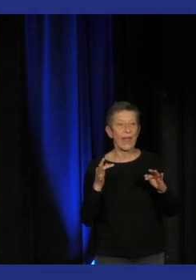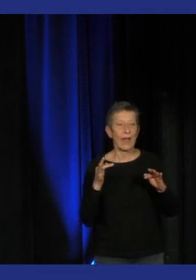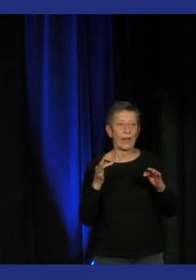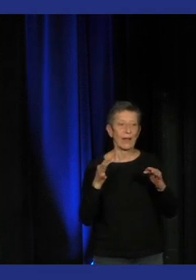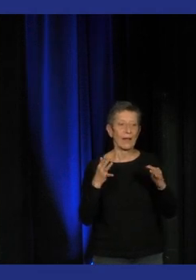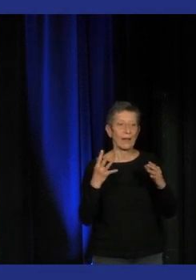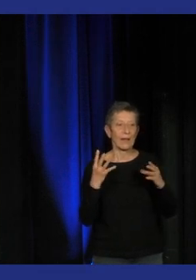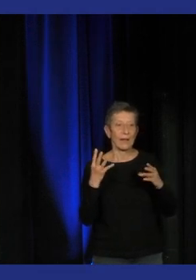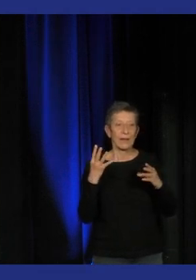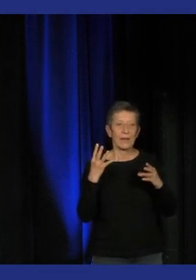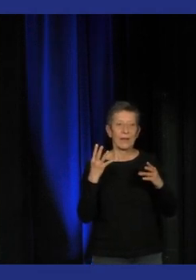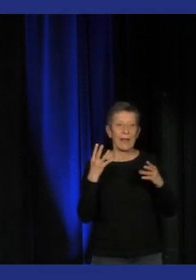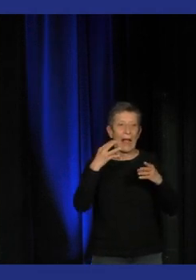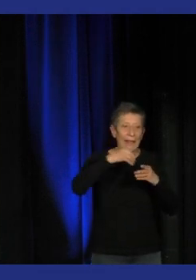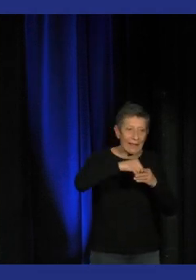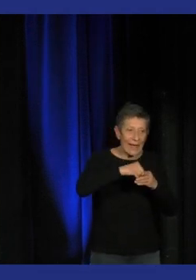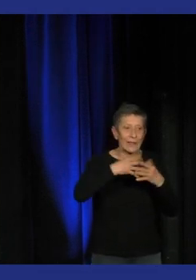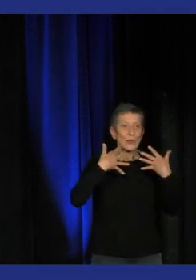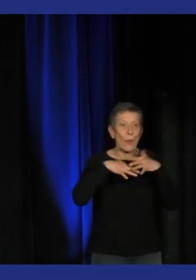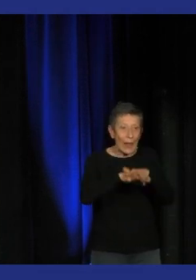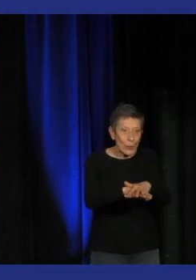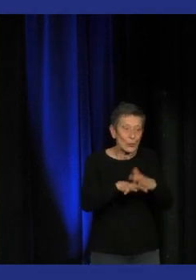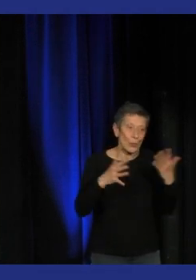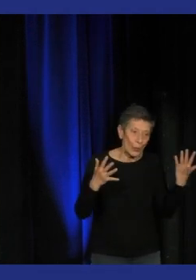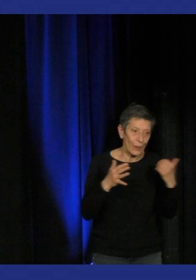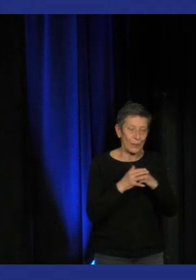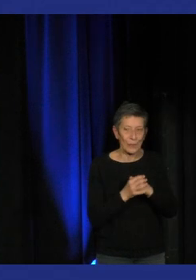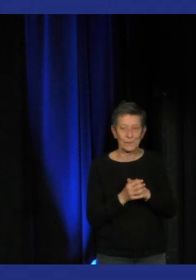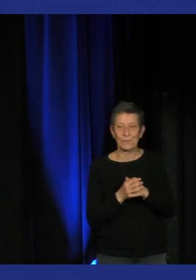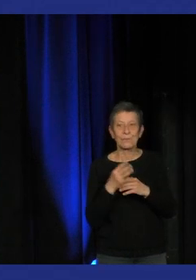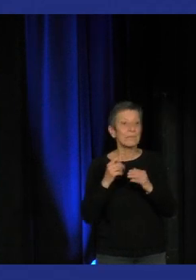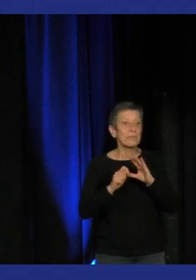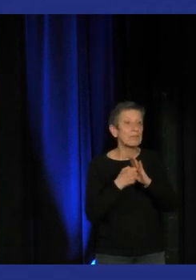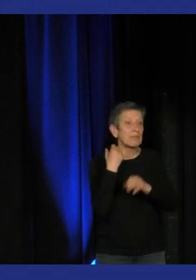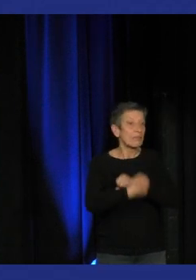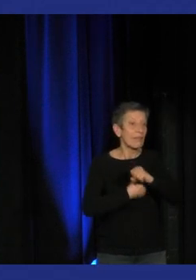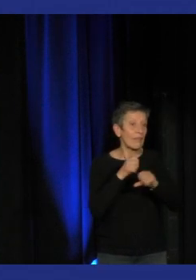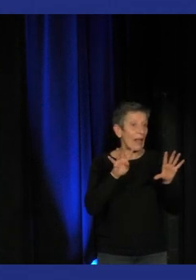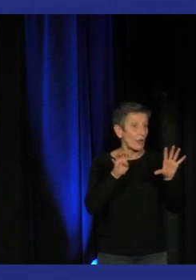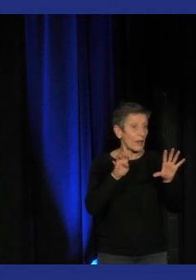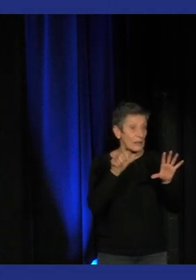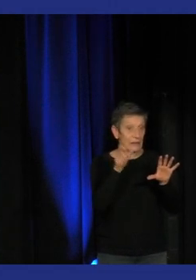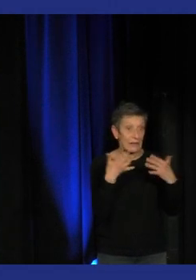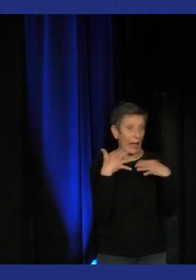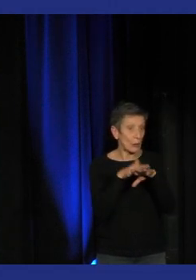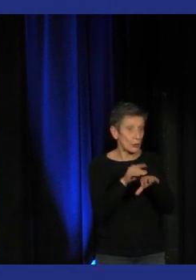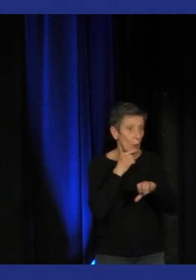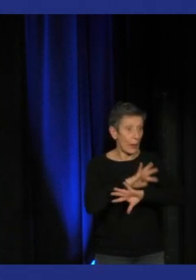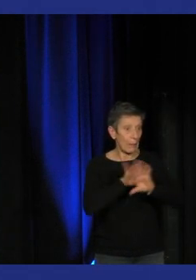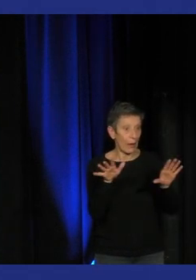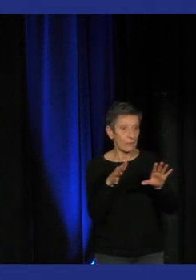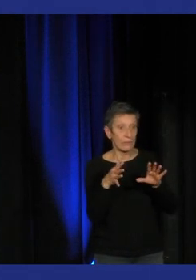d'inclusion. Les militants, dans les années 90, le thème, ce n'était pas l'inclusion, on n'en parlait pas. Le thème, c'était